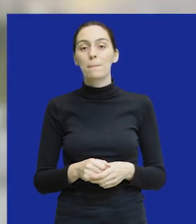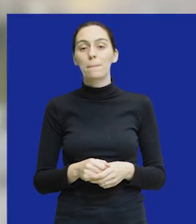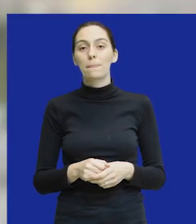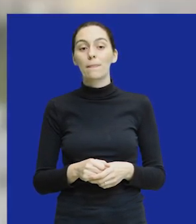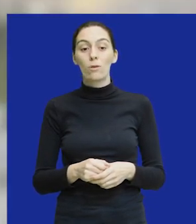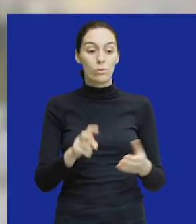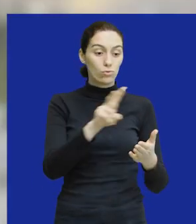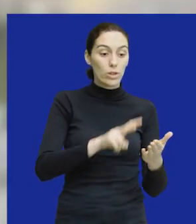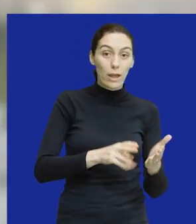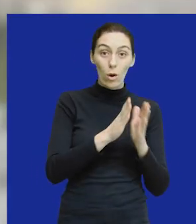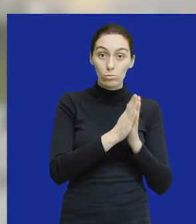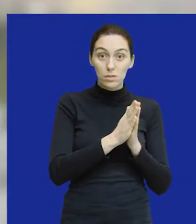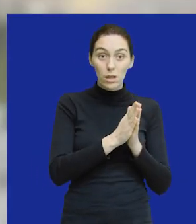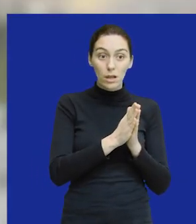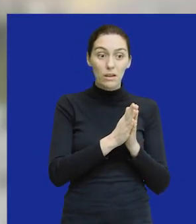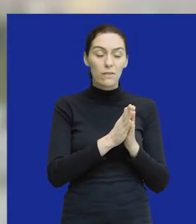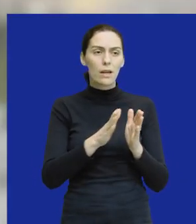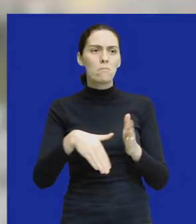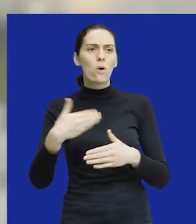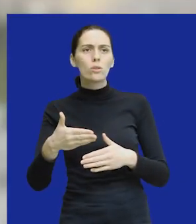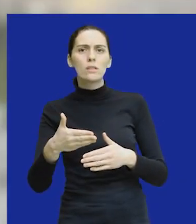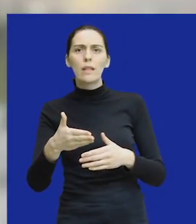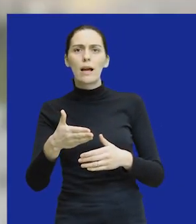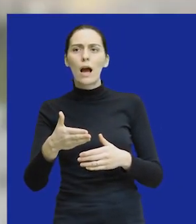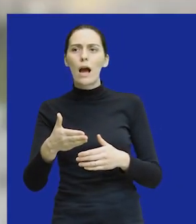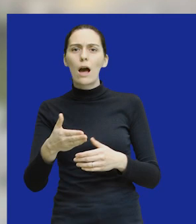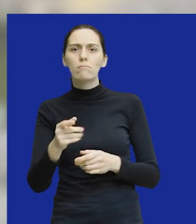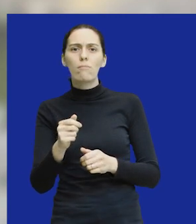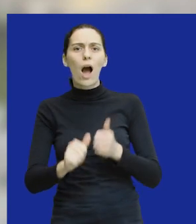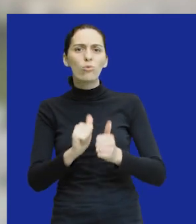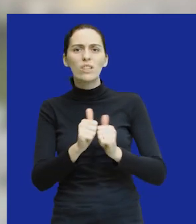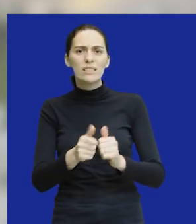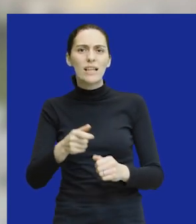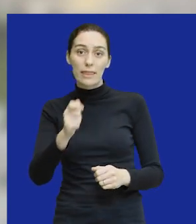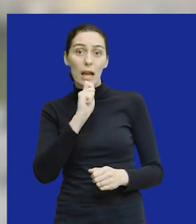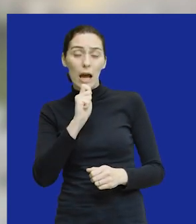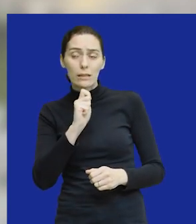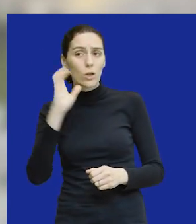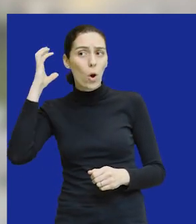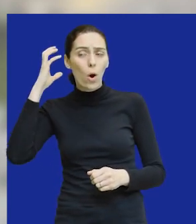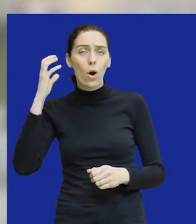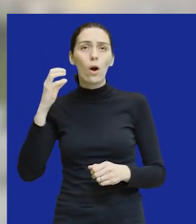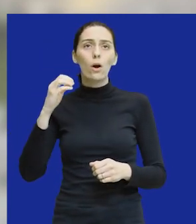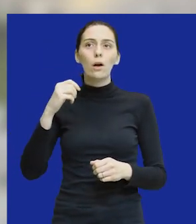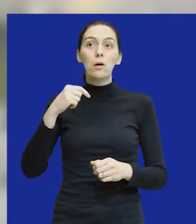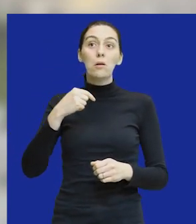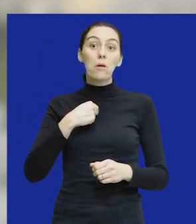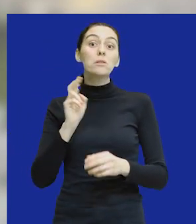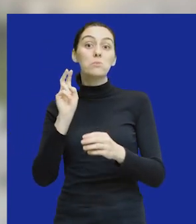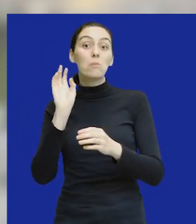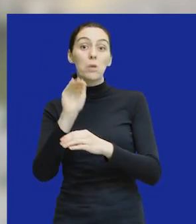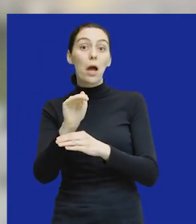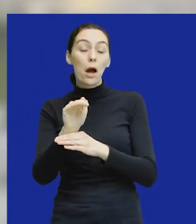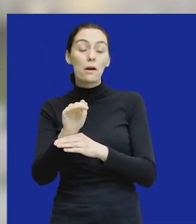od čitanja u crkvi, bila je nekakva audicija na radiju, pa sam opet voleći to malo sad taj javni